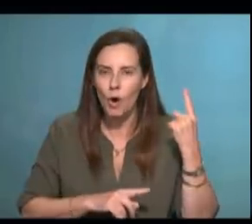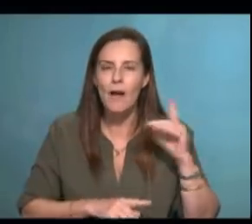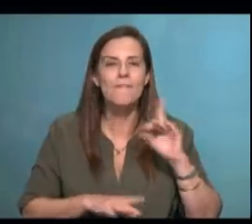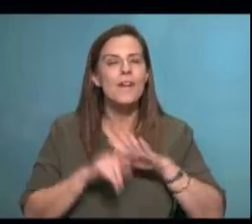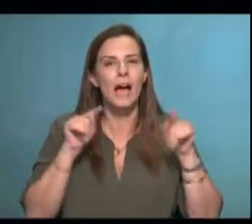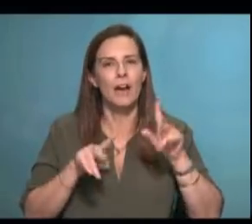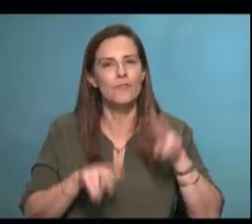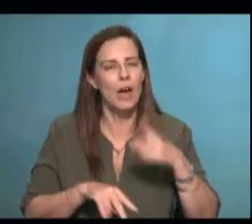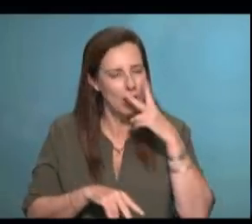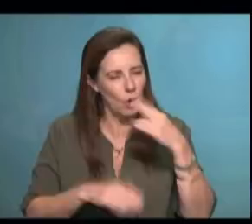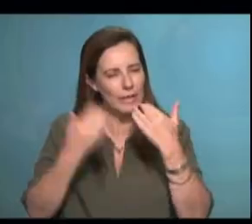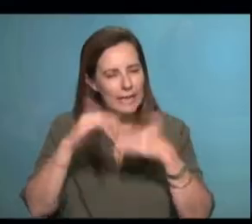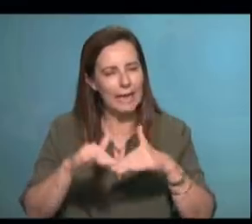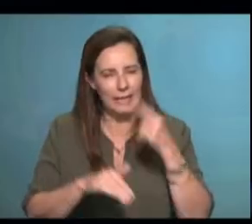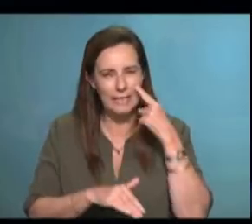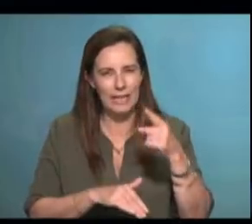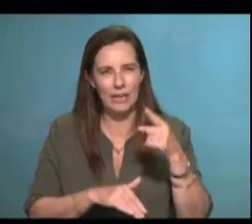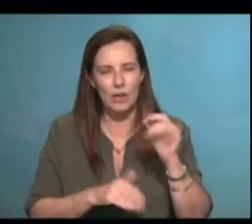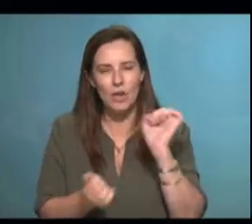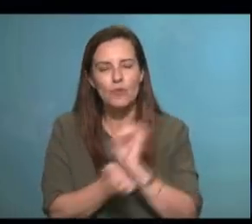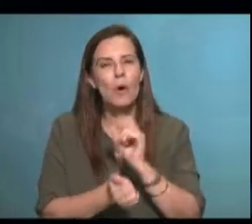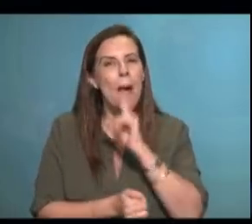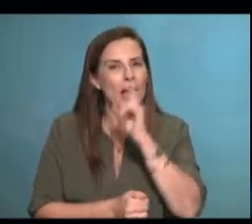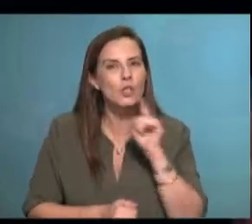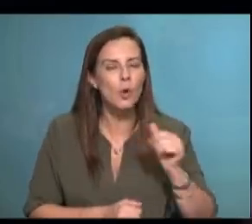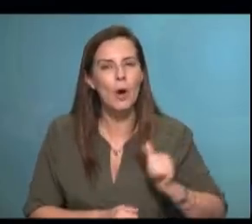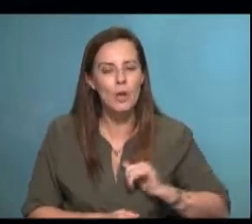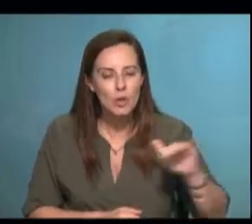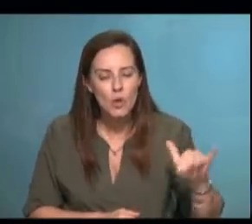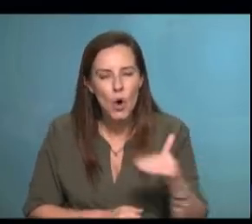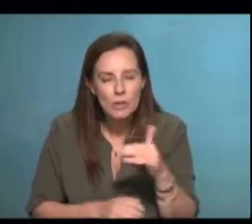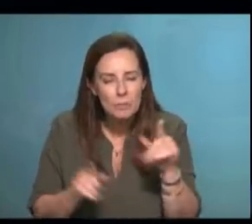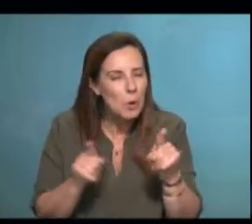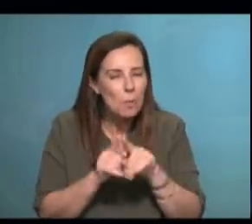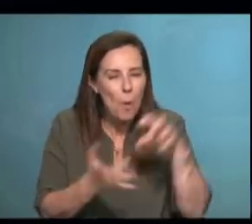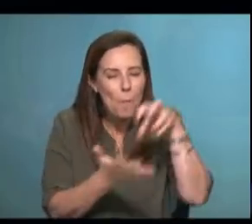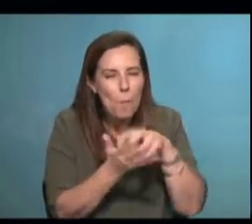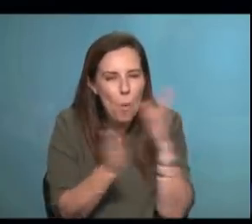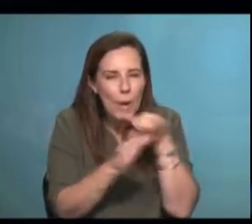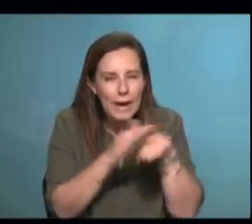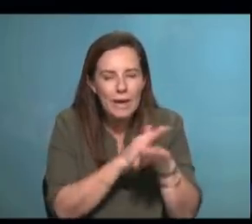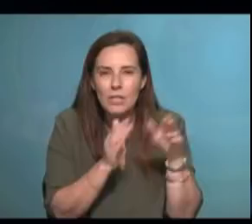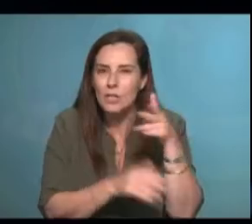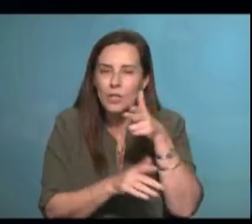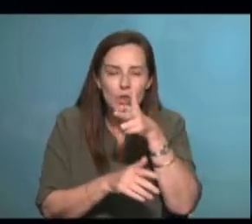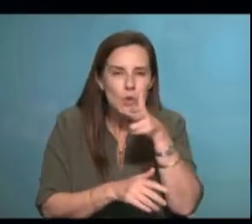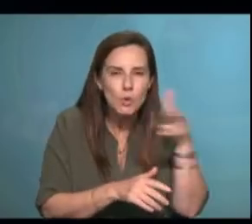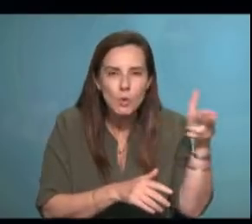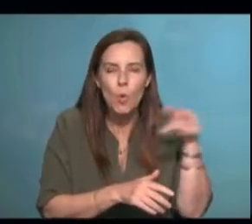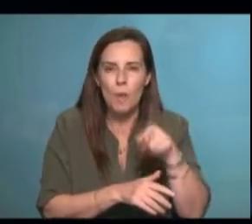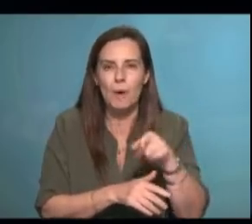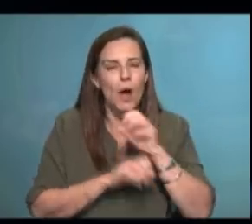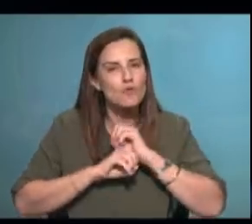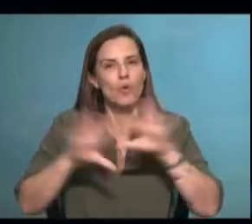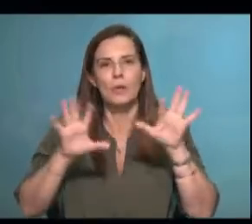אפשר לתפוס קטע מהסוג הזה. תראי את השבועים הסורים יוצאים מתוך סוג של בונקר, צולם, כך תועד, כך שודר, זה